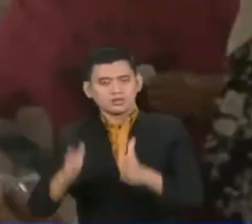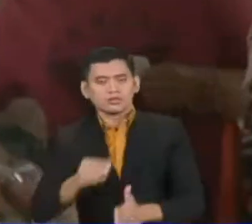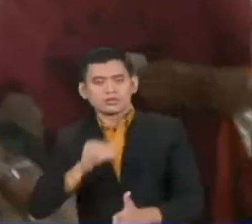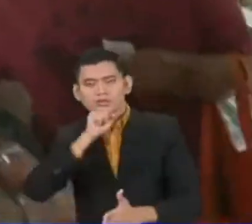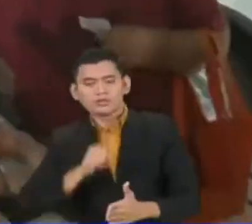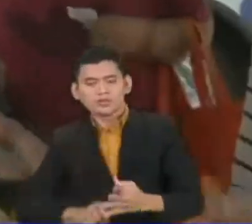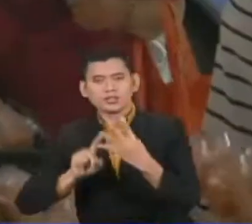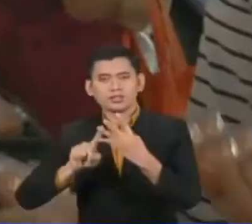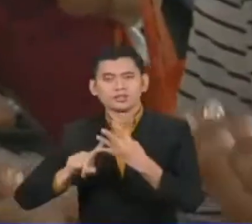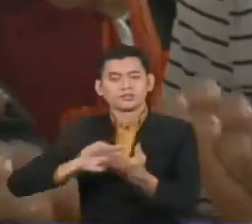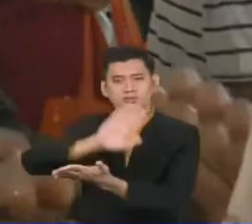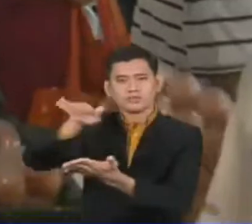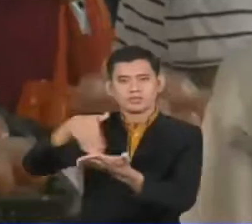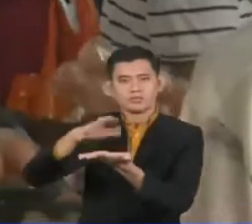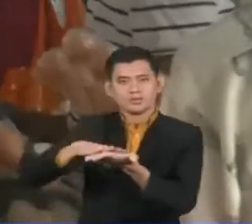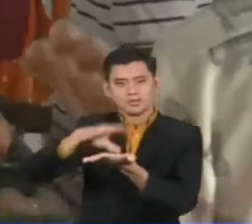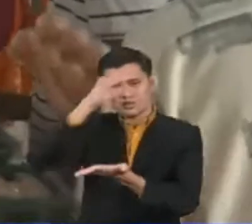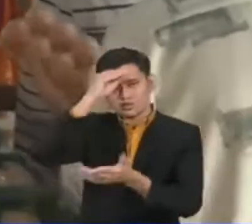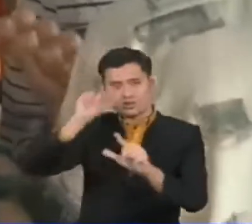pusat tahfiz.